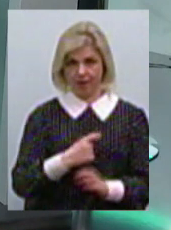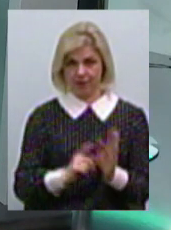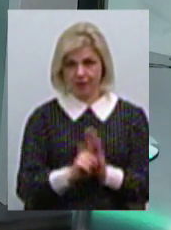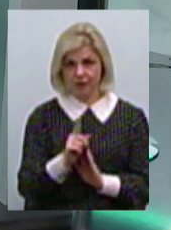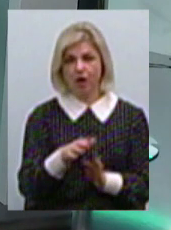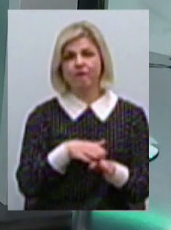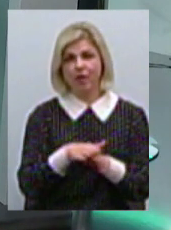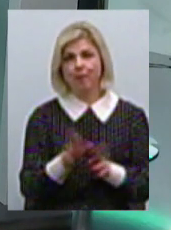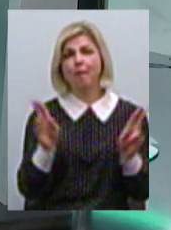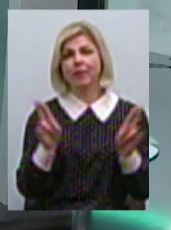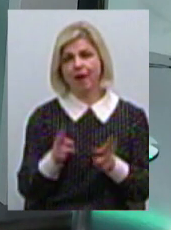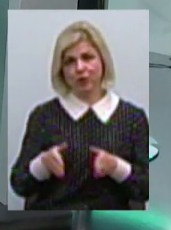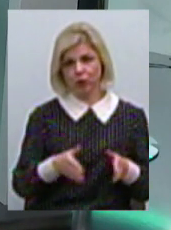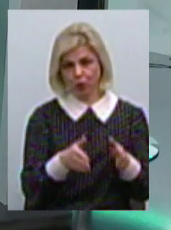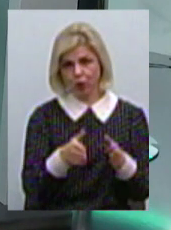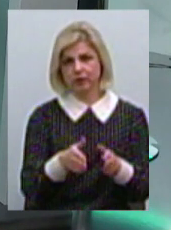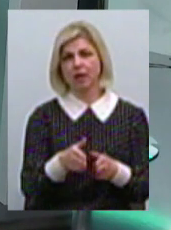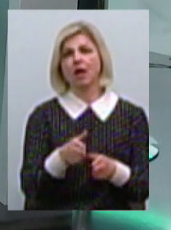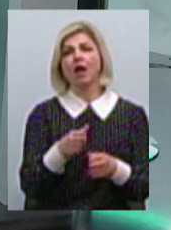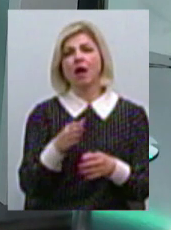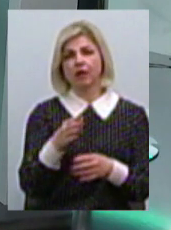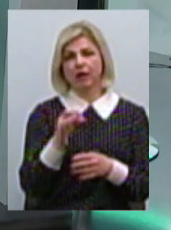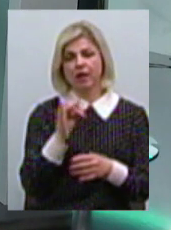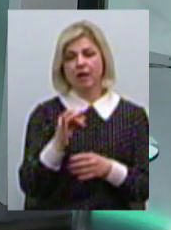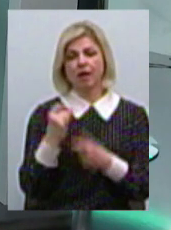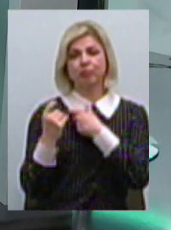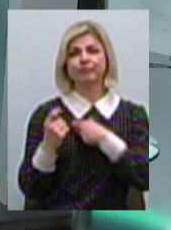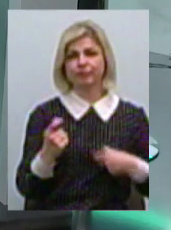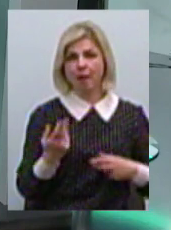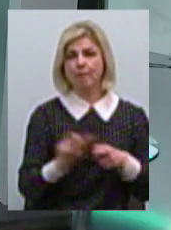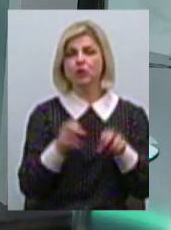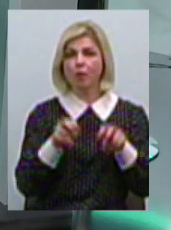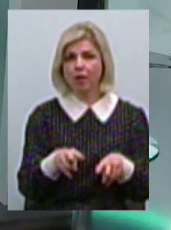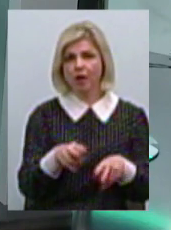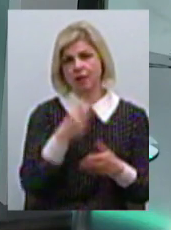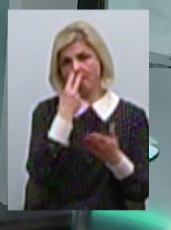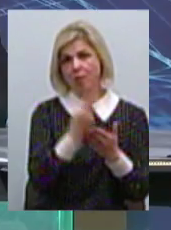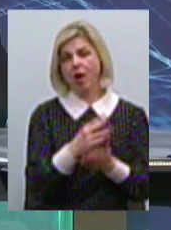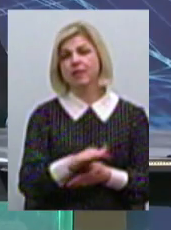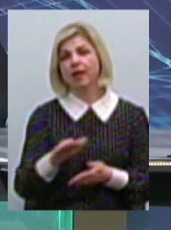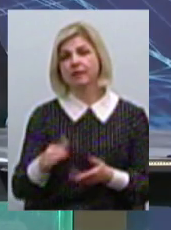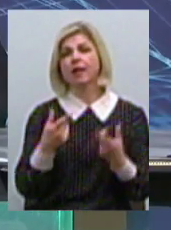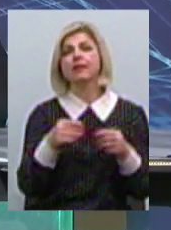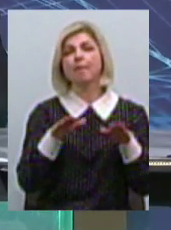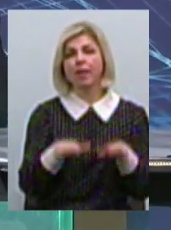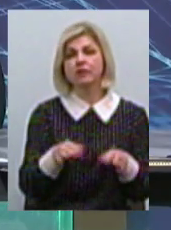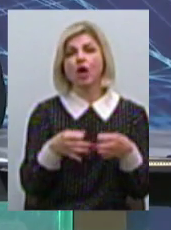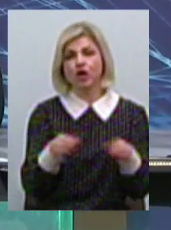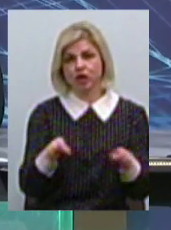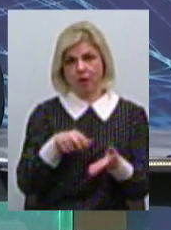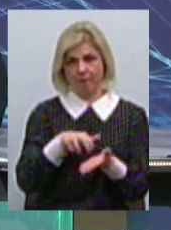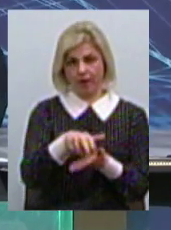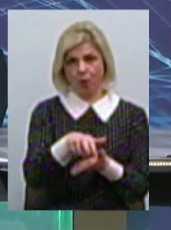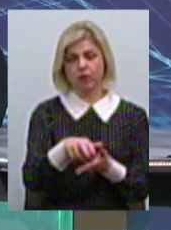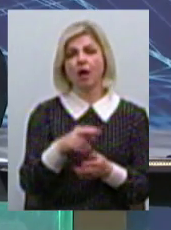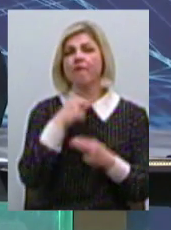дотримуватись правил дорожнього руху, пристебуватися паском безпеки, показувати дитині, де потрібно переходити дорогу, на що звертати